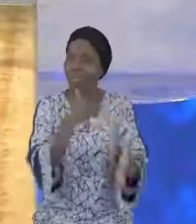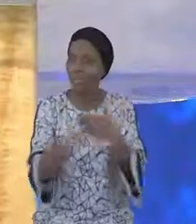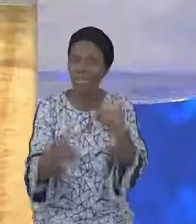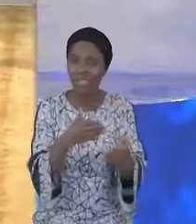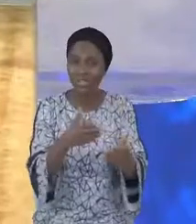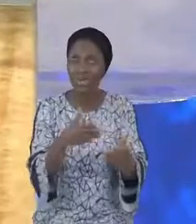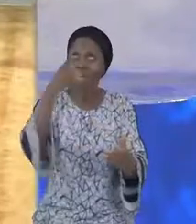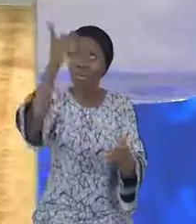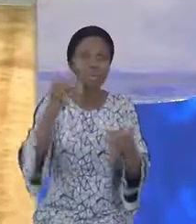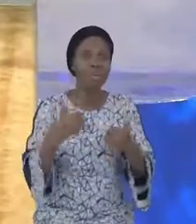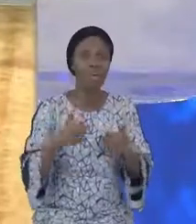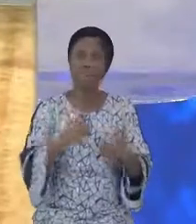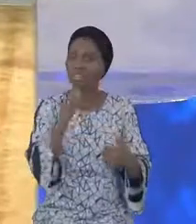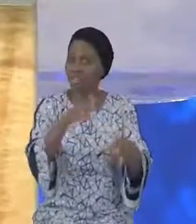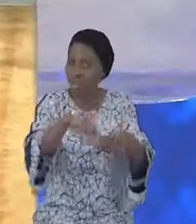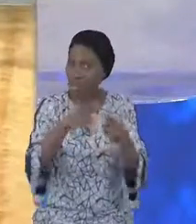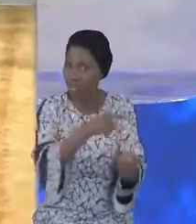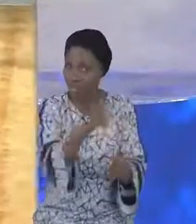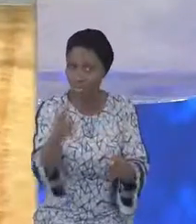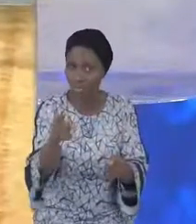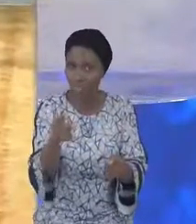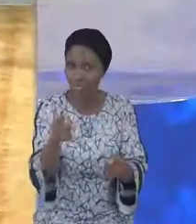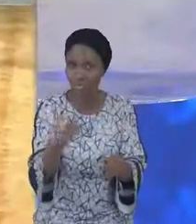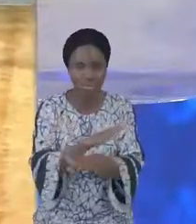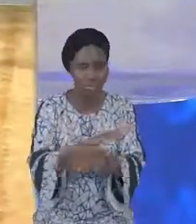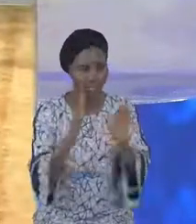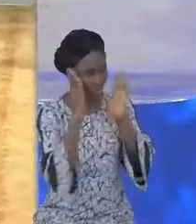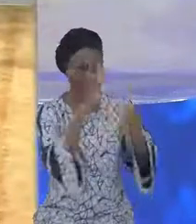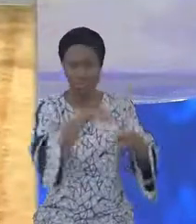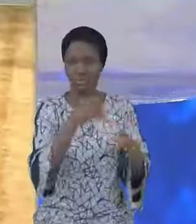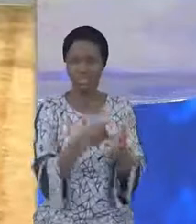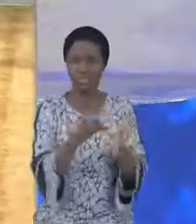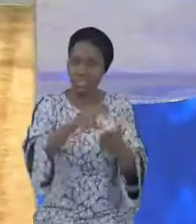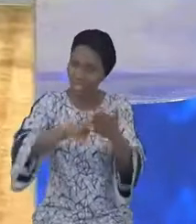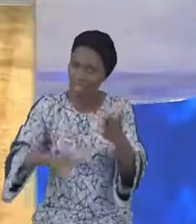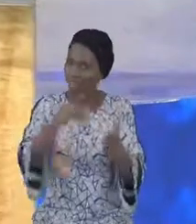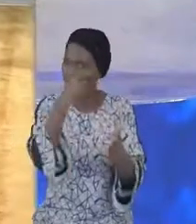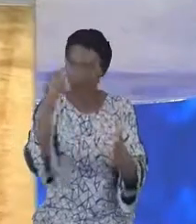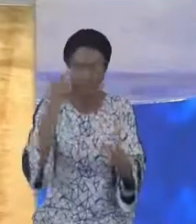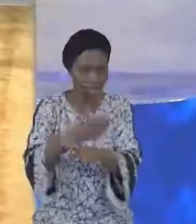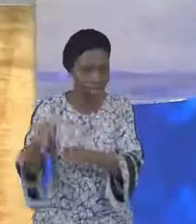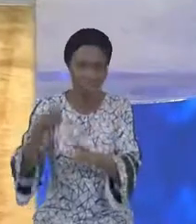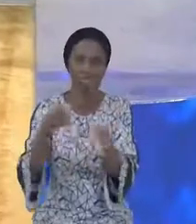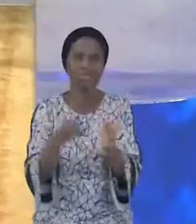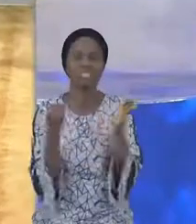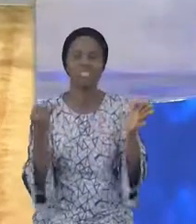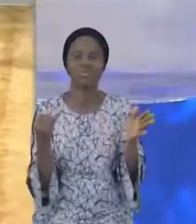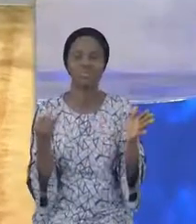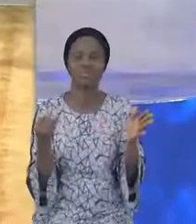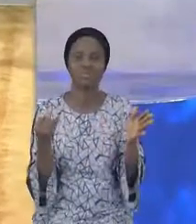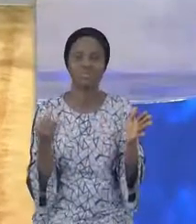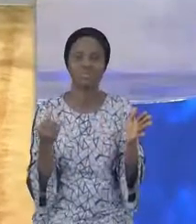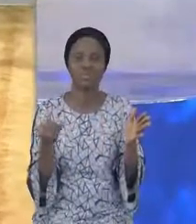le droit de considérer cela, ôte tes mains de cela. Tu ne commandes pas tout ce qui se passe autour de